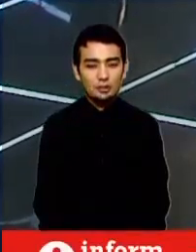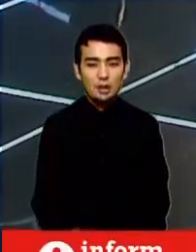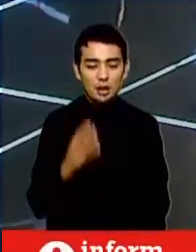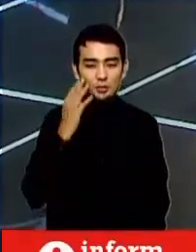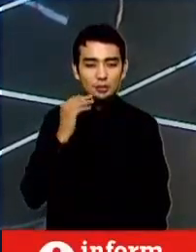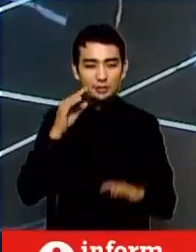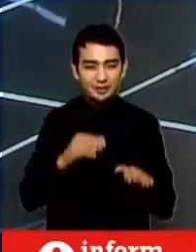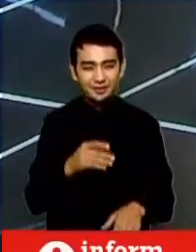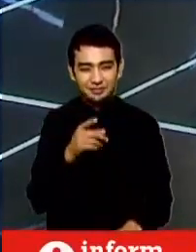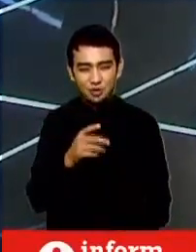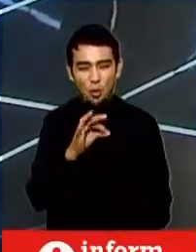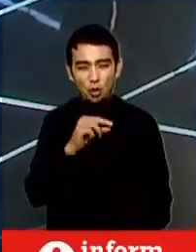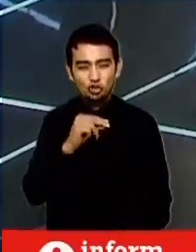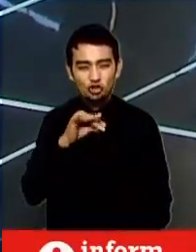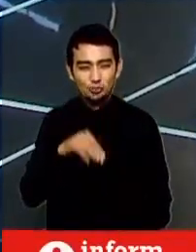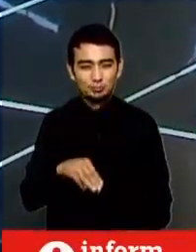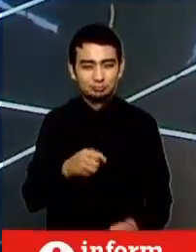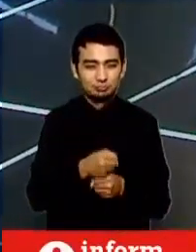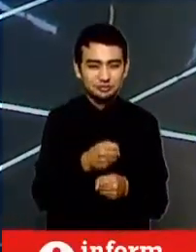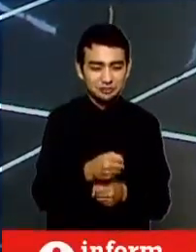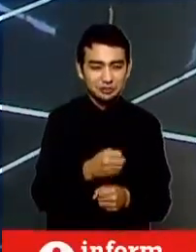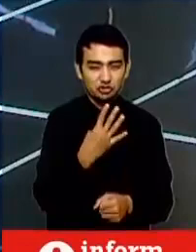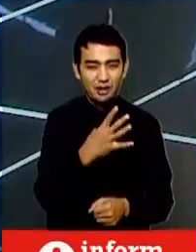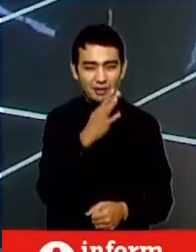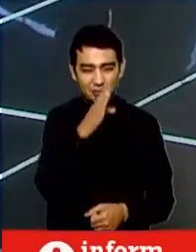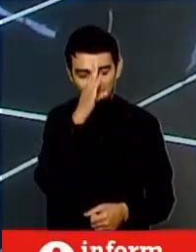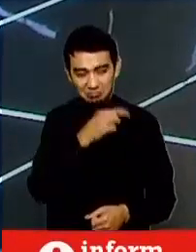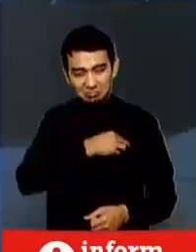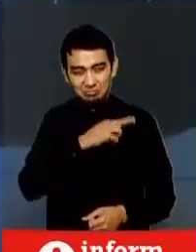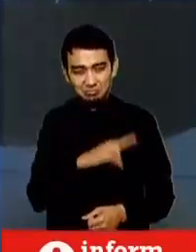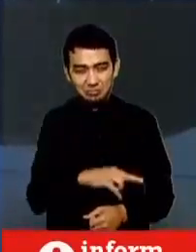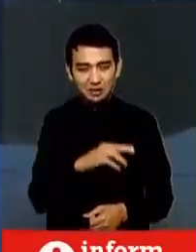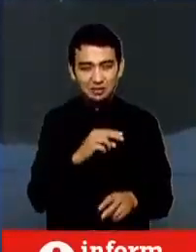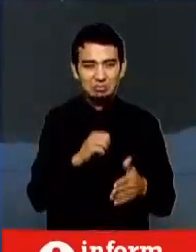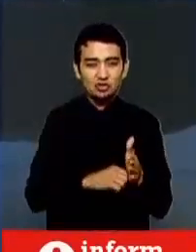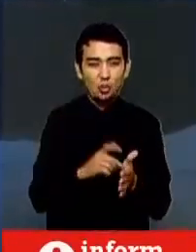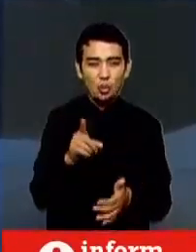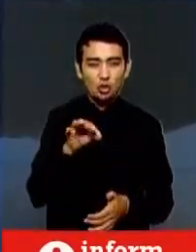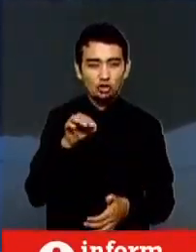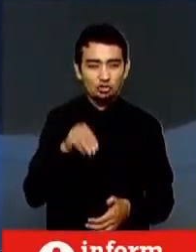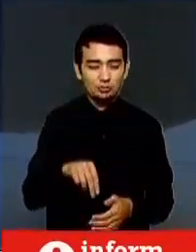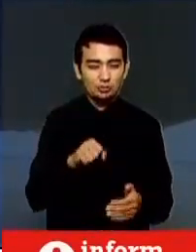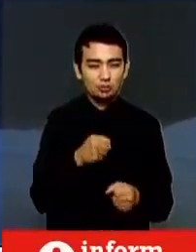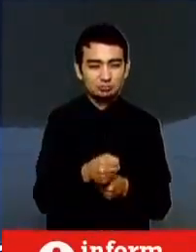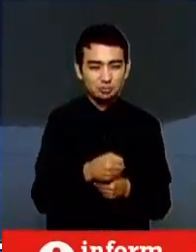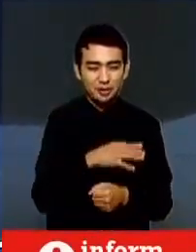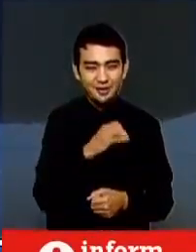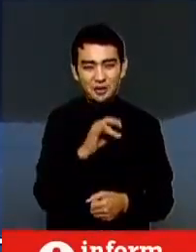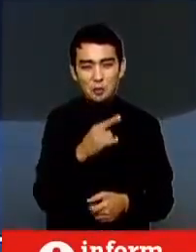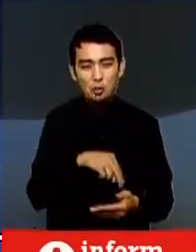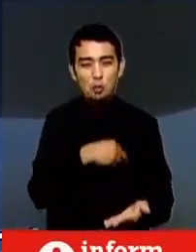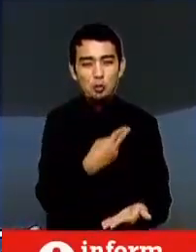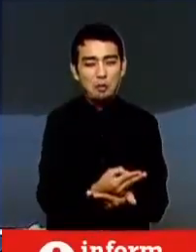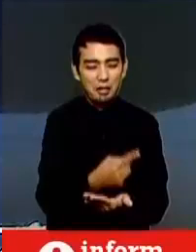Алматыда өгей әкесінің қолынан қаза тапты деген 4 жасар бала балабақшаға ауыр күйде жеткізілген. Бүлдіршін құлап қалды деген